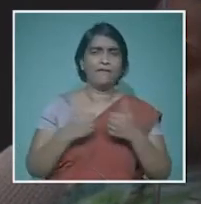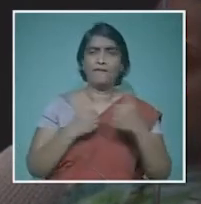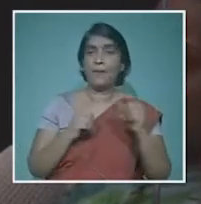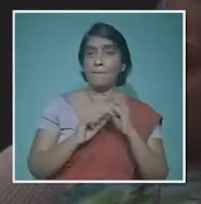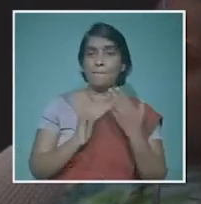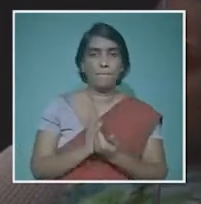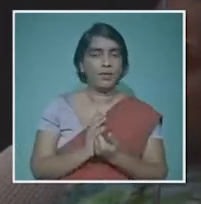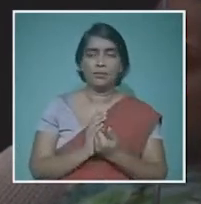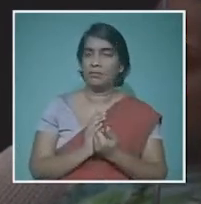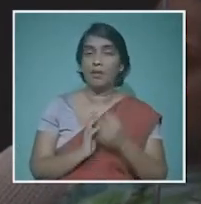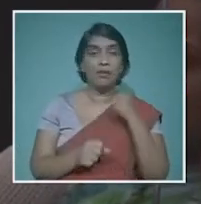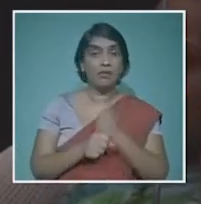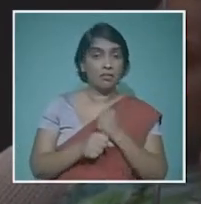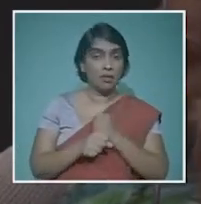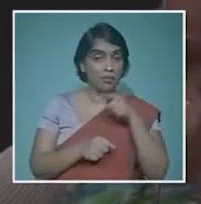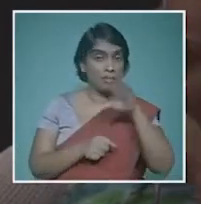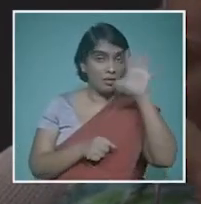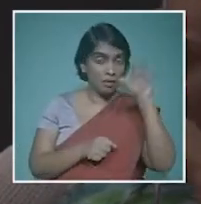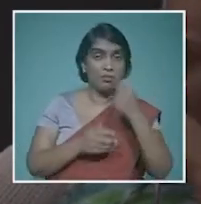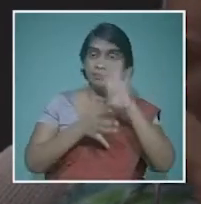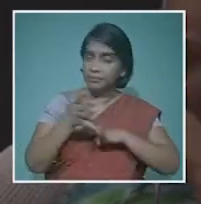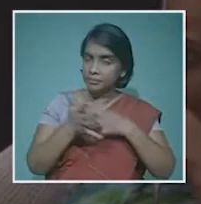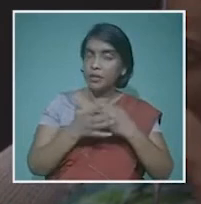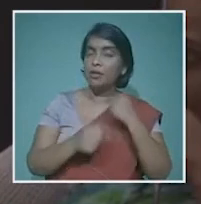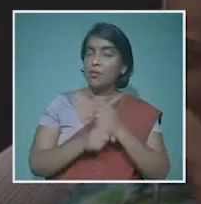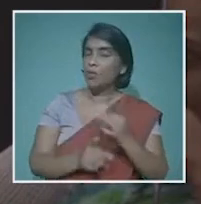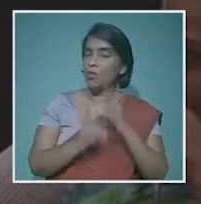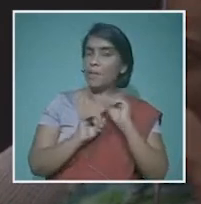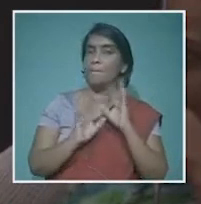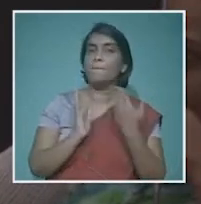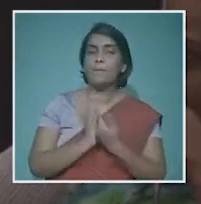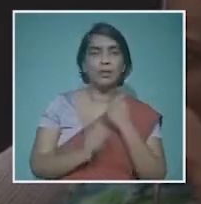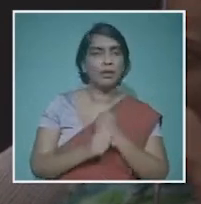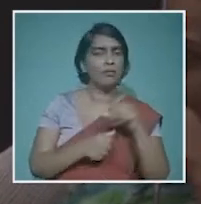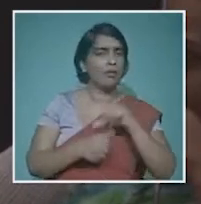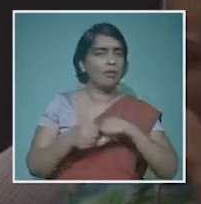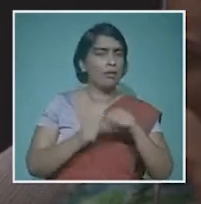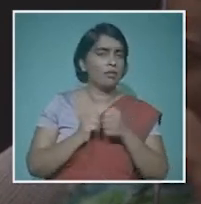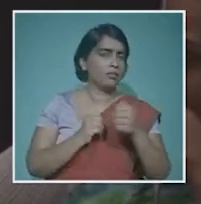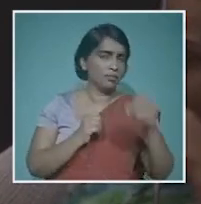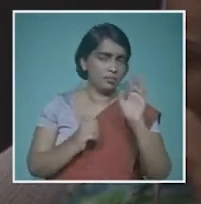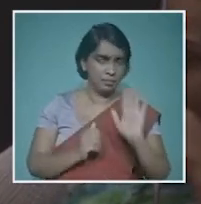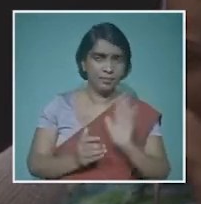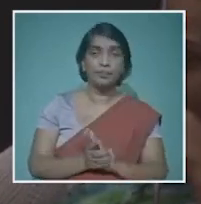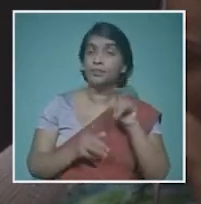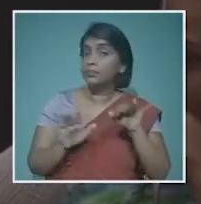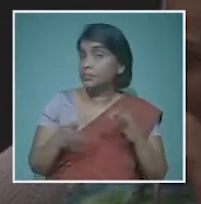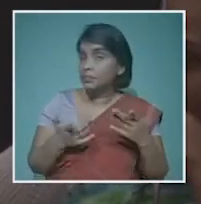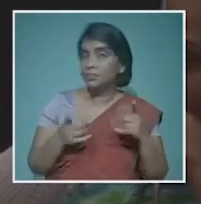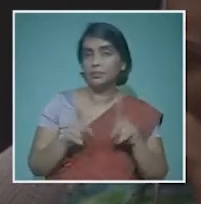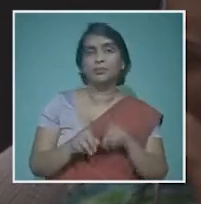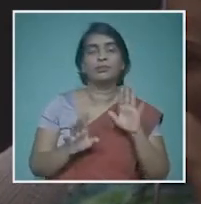බෑ ආණ්ඩුව ගෙනාව නම් අයවැය ආණ්ඩුවේ ප්‍රතිපත්ති අනුව සියලුම රාජ්‍ය ආයතන වැඩ කළ යුතුයි එසේ